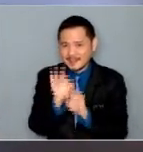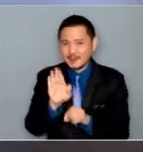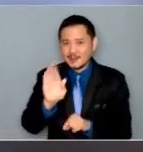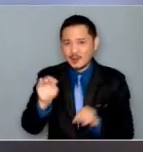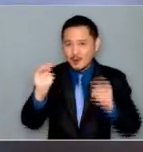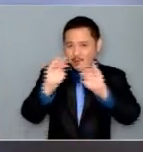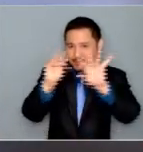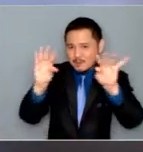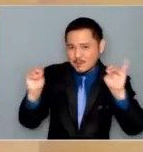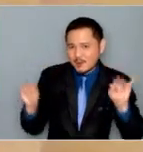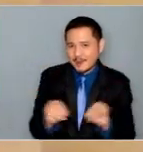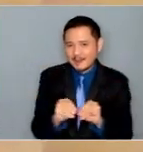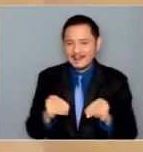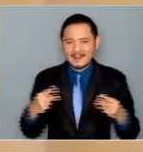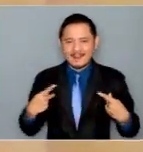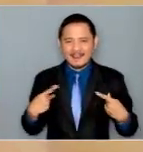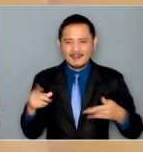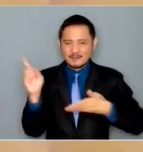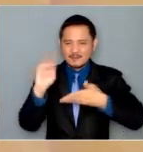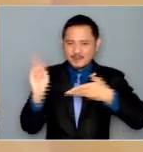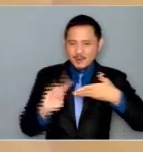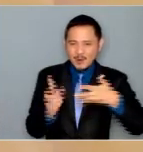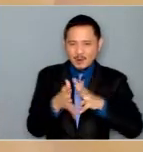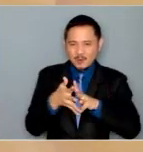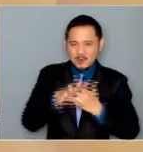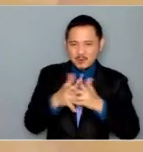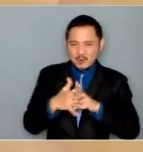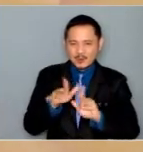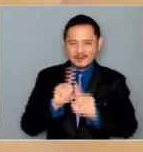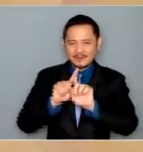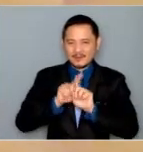Buena with this time and handcrafted table accessories.